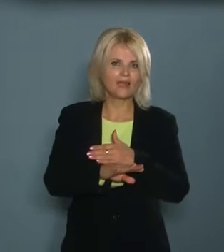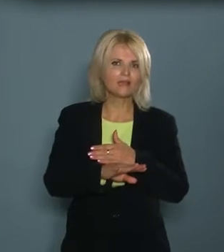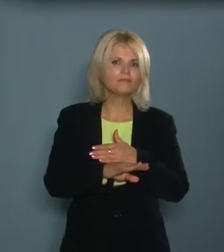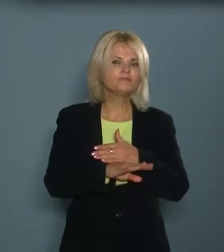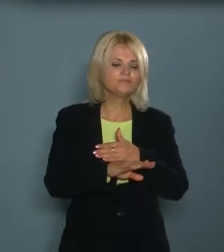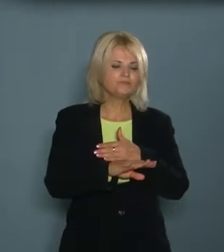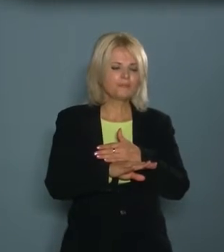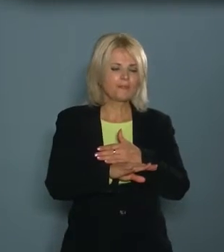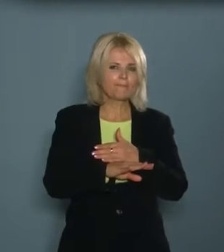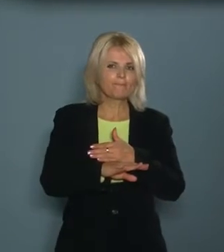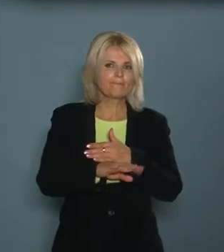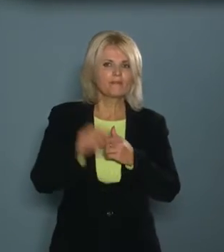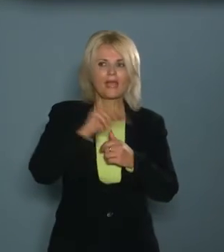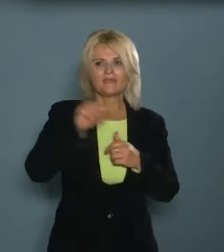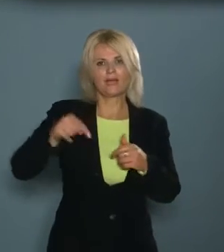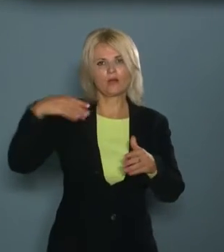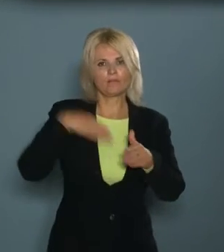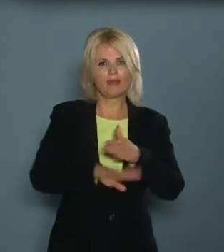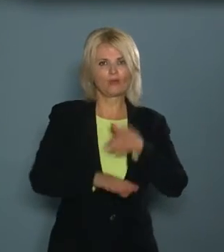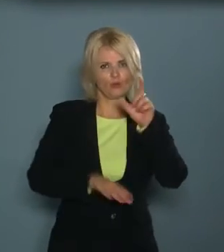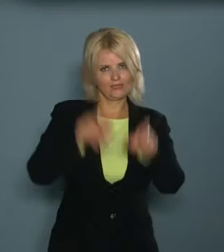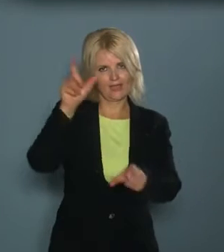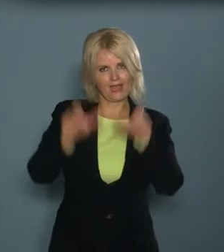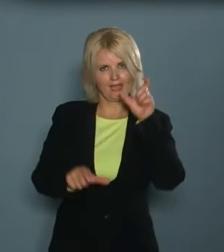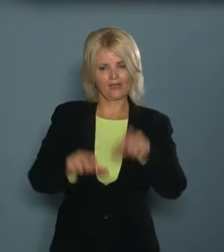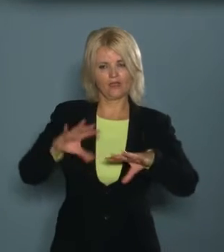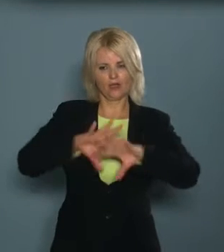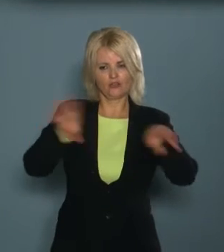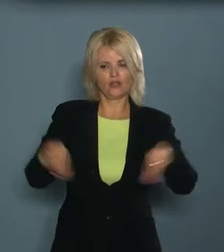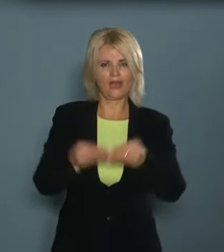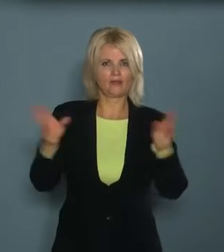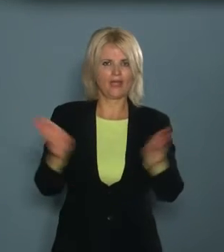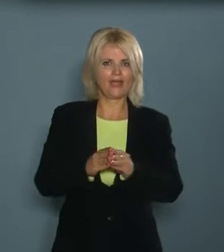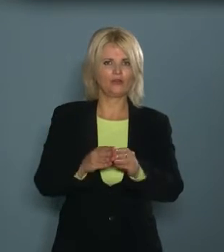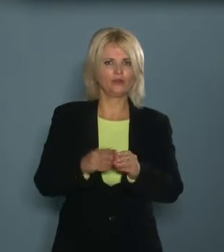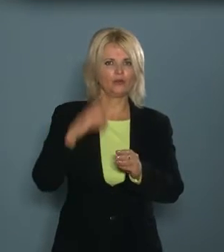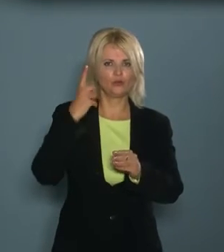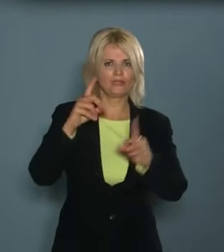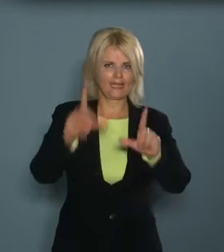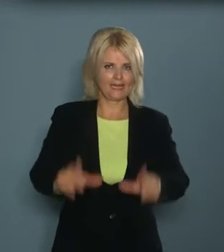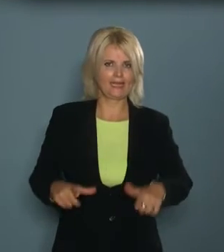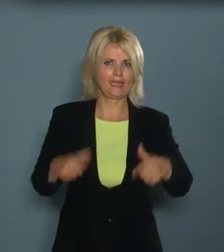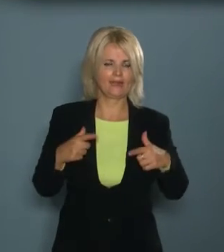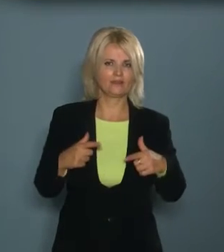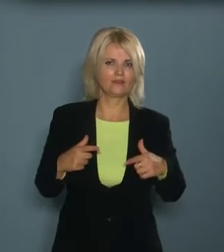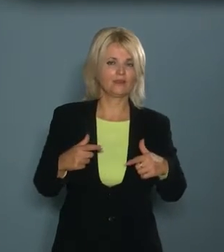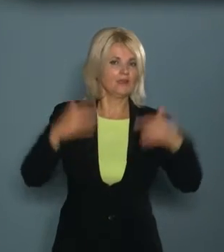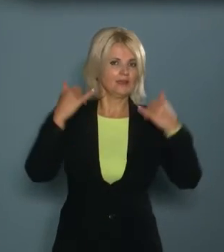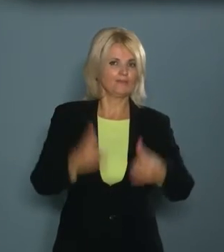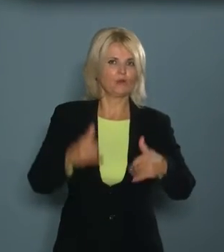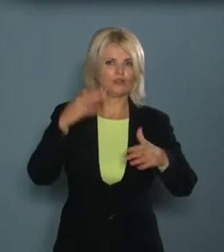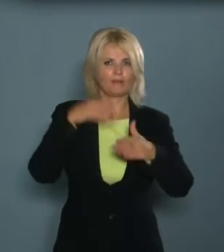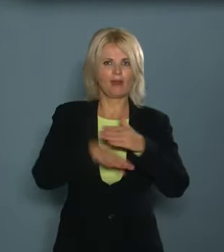egyszer figyeljenek a szóra, ezek a menekültek gyakorlatilag a családjukkal együtt élhessenek. Hozzátette,